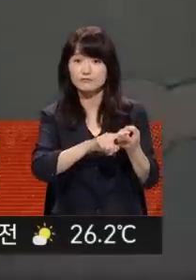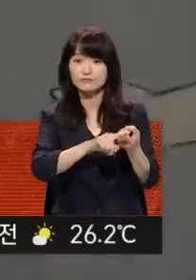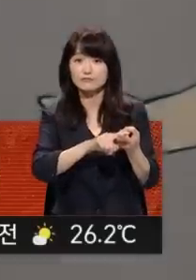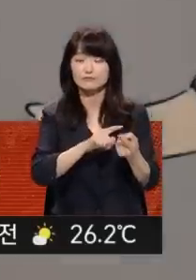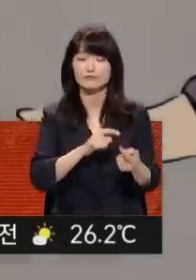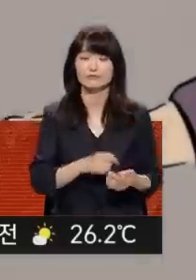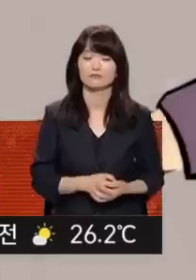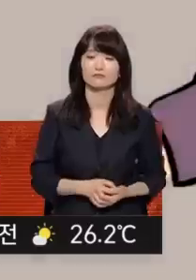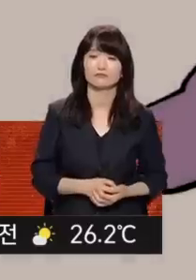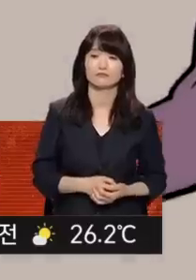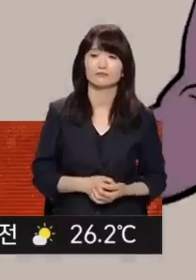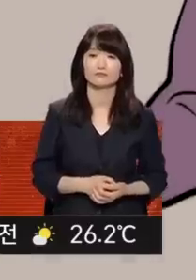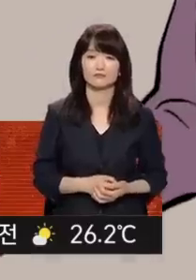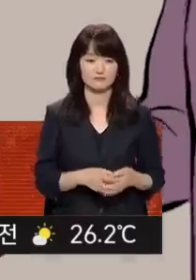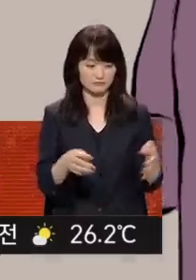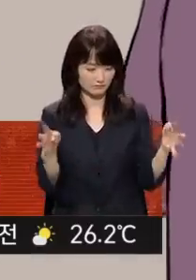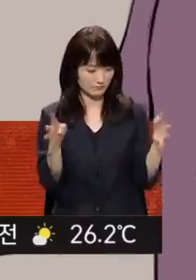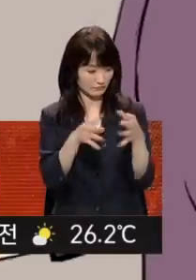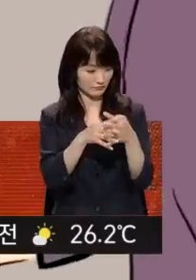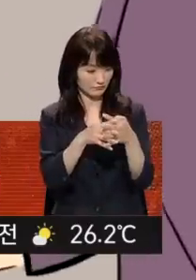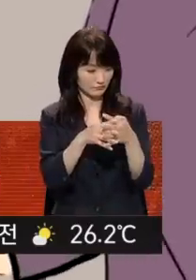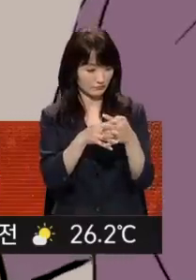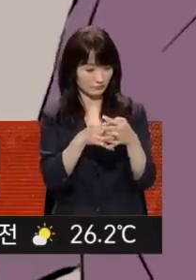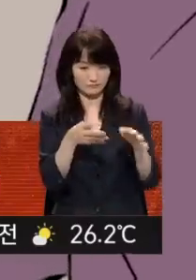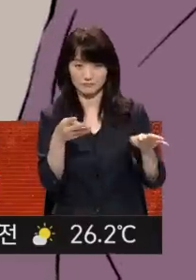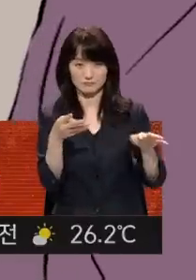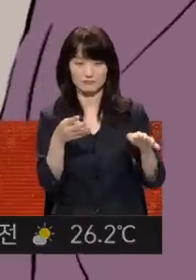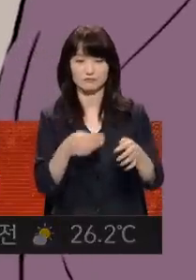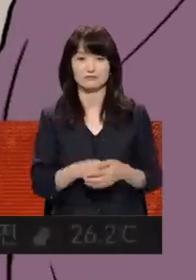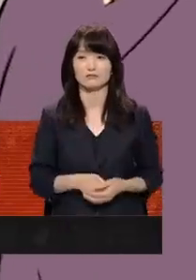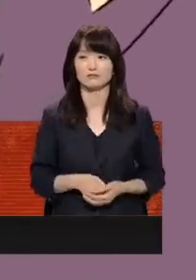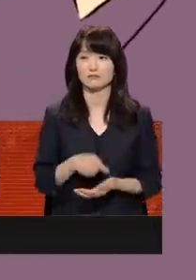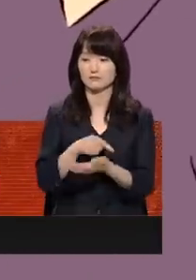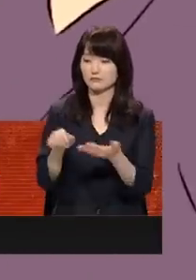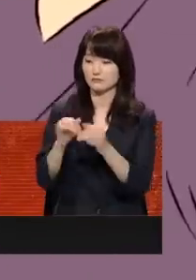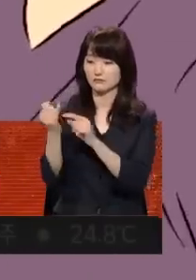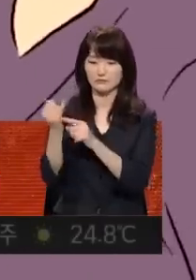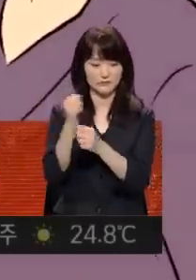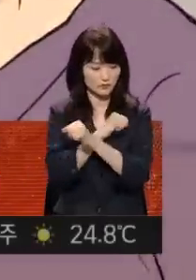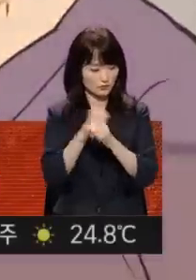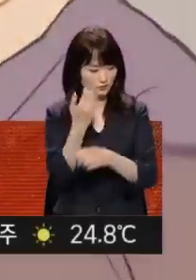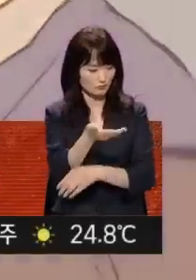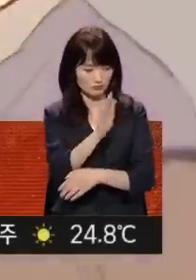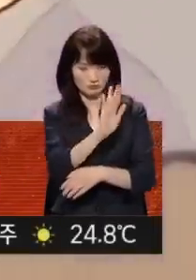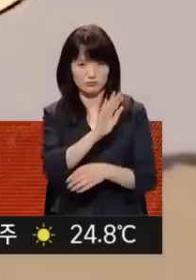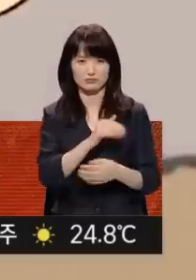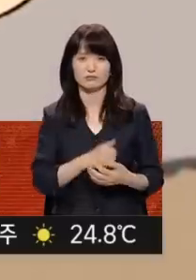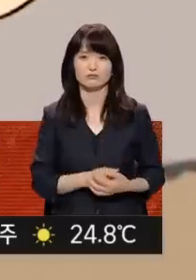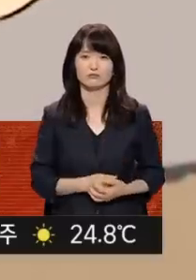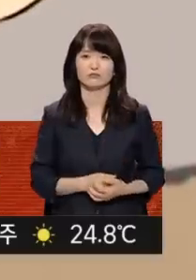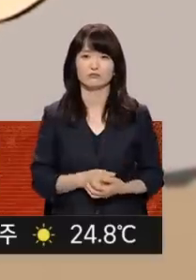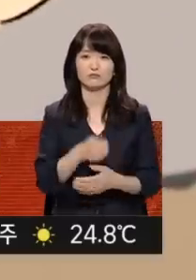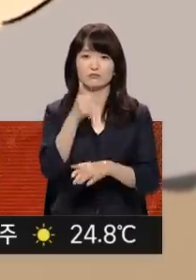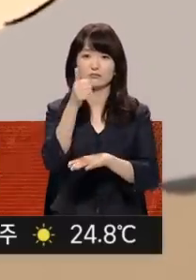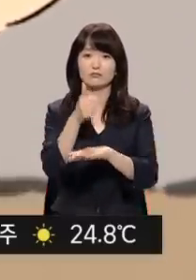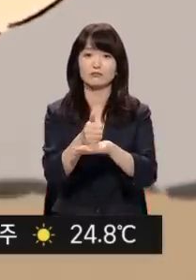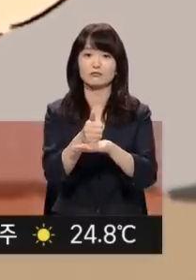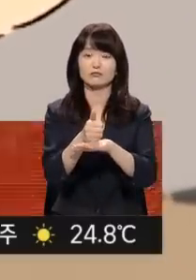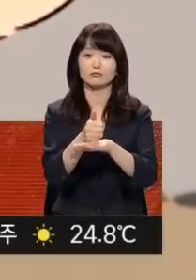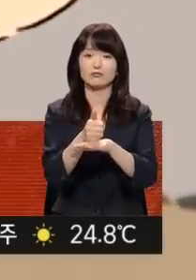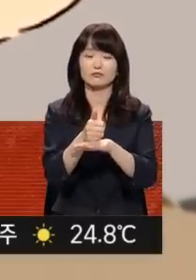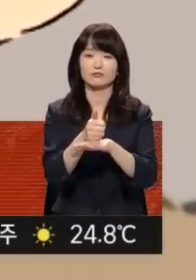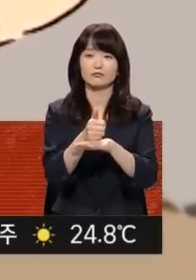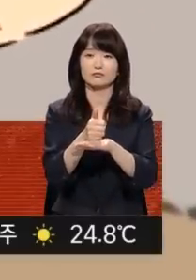결정적으로 합의도 안 됐잖아요 피해자가 용서하지도 않았습니다 그러면 결국 우리가 여기서